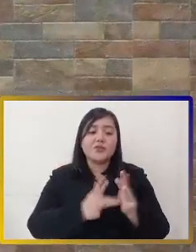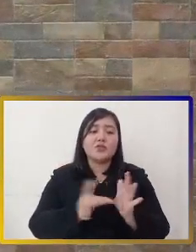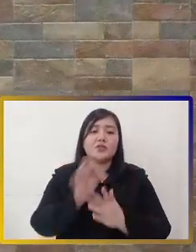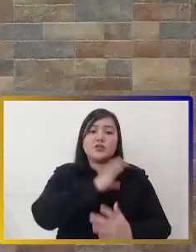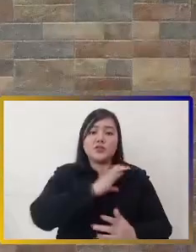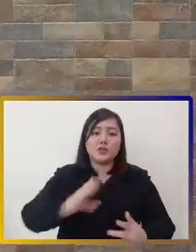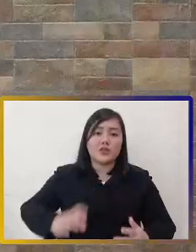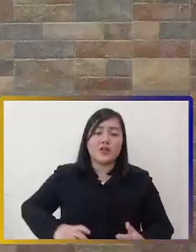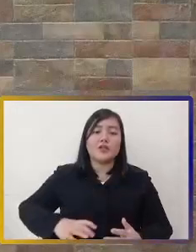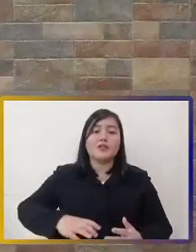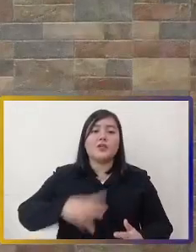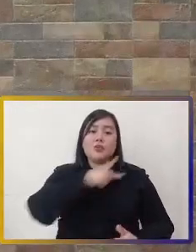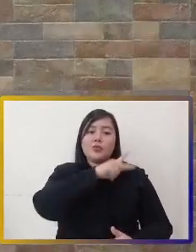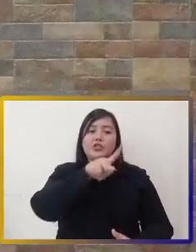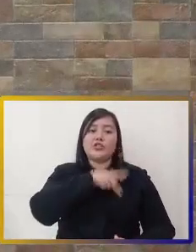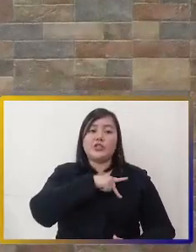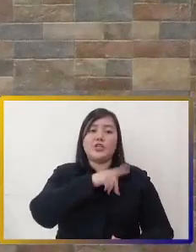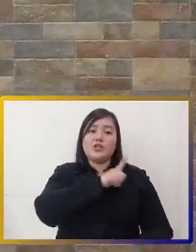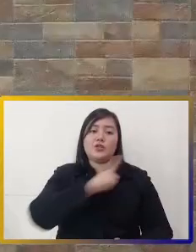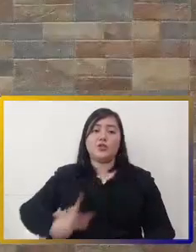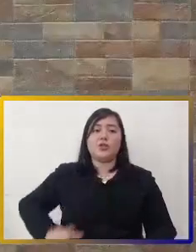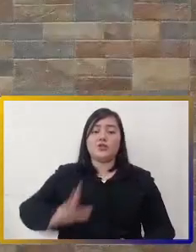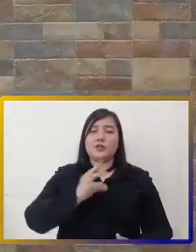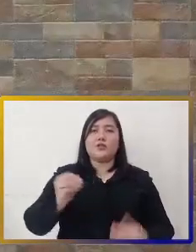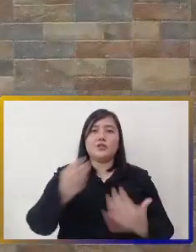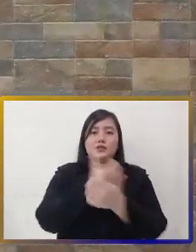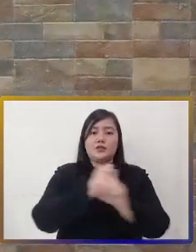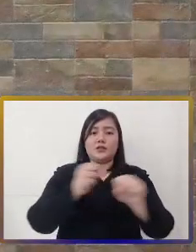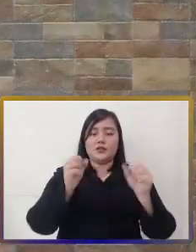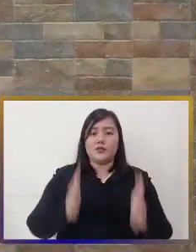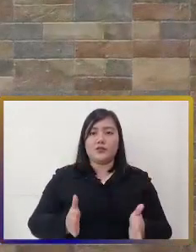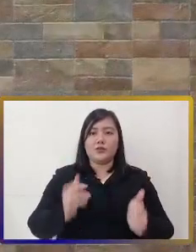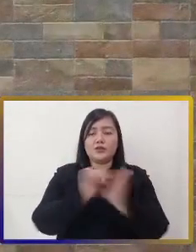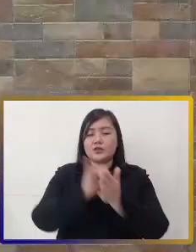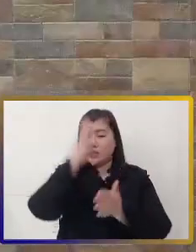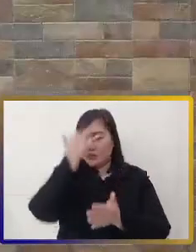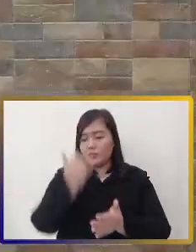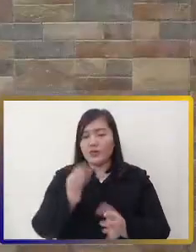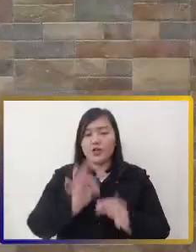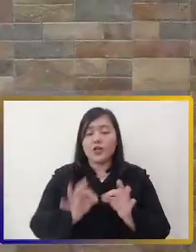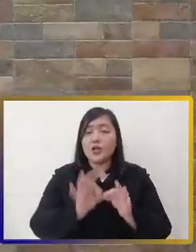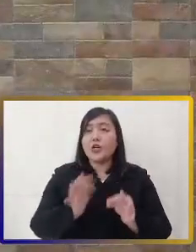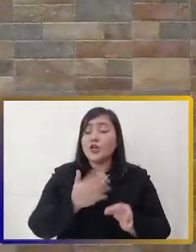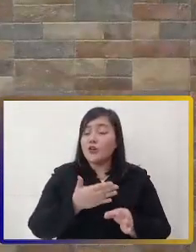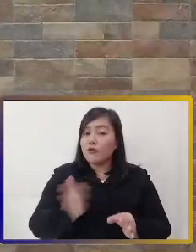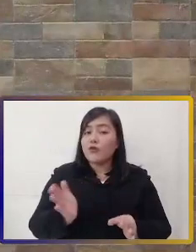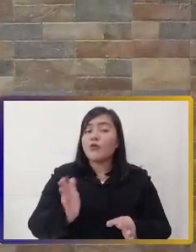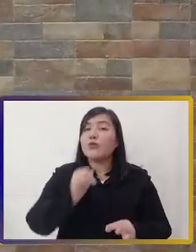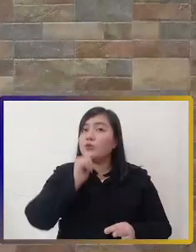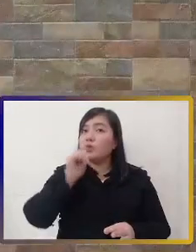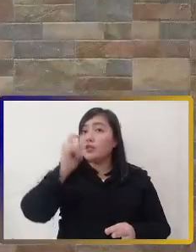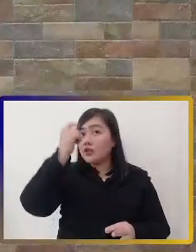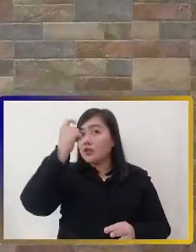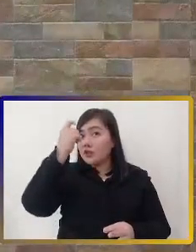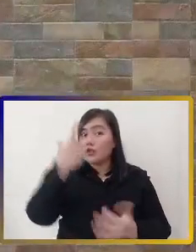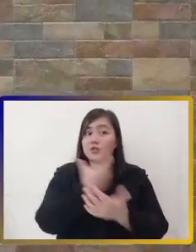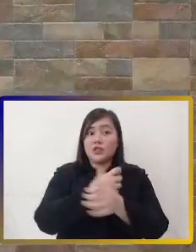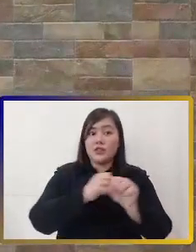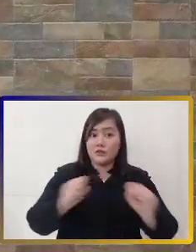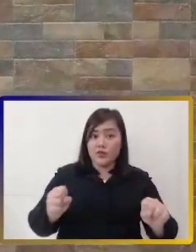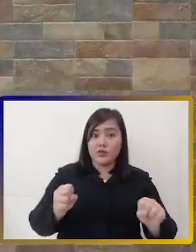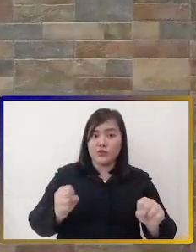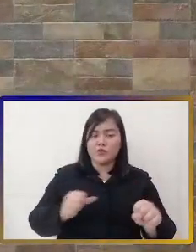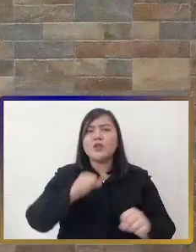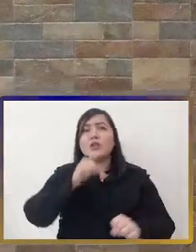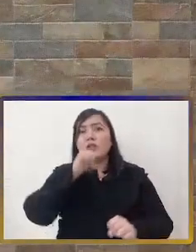tagapagligtas. You see? Kaya kapag hindi ka pa naging maliwanag sa iyon, ay hindi tayo basta-basta nagbabautismo. You see? Dahil ito